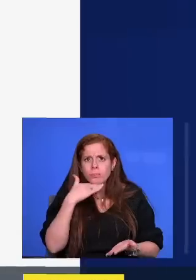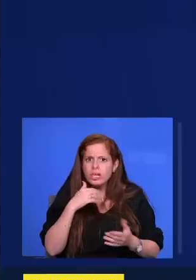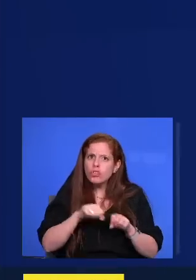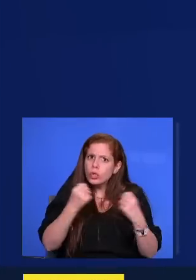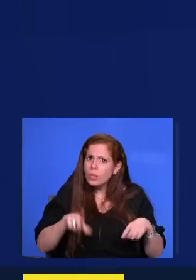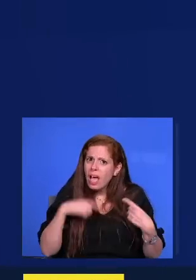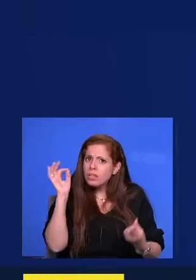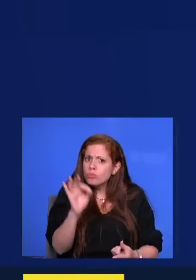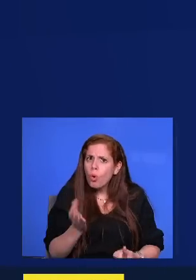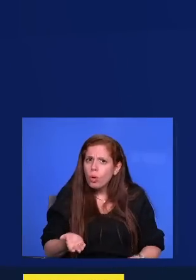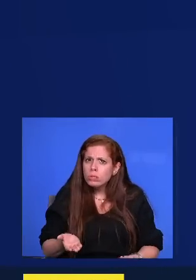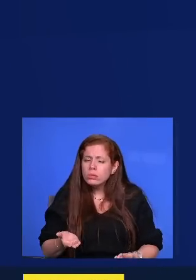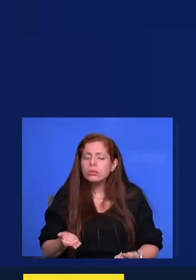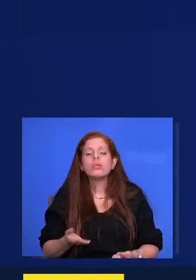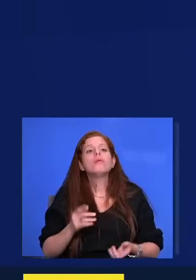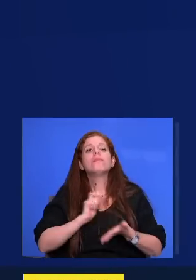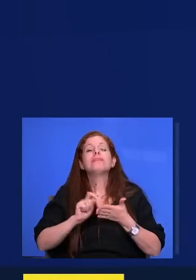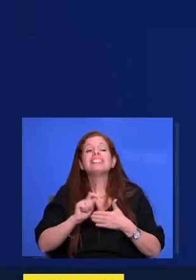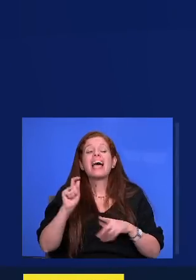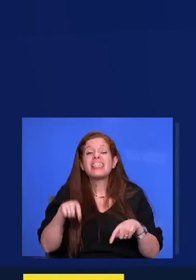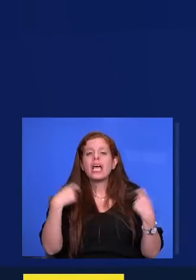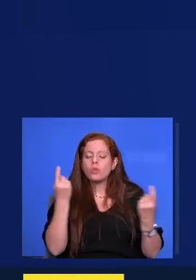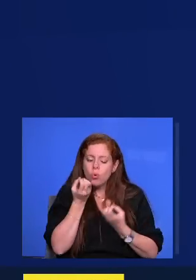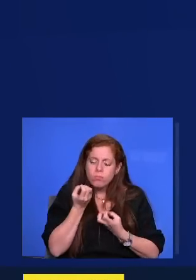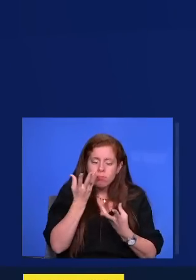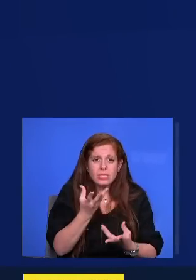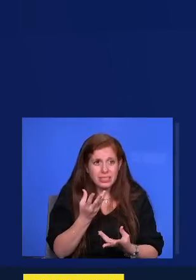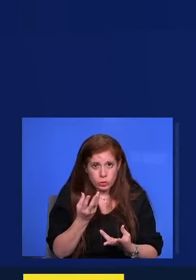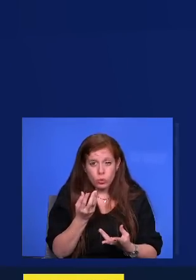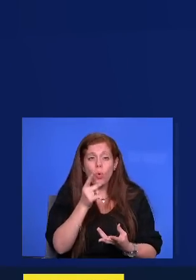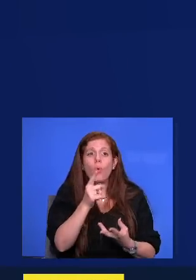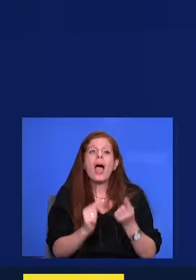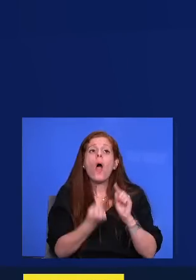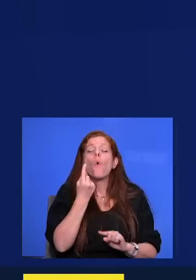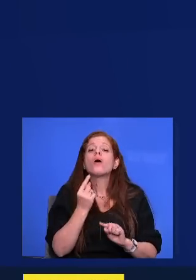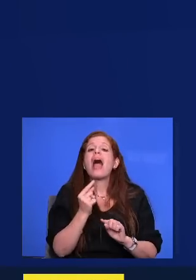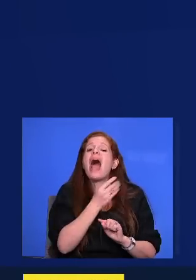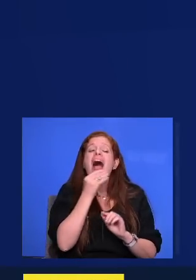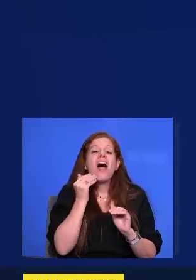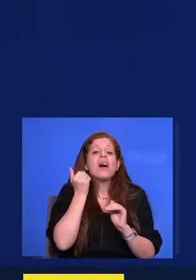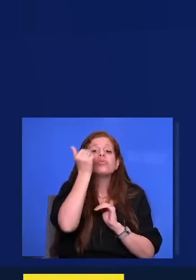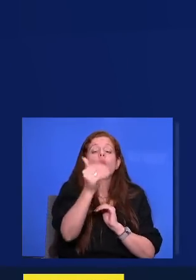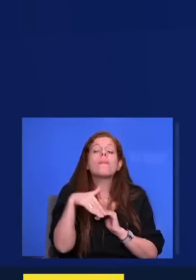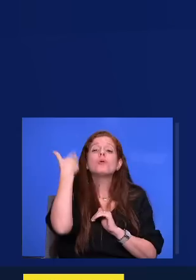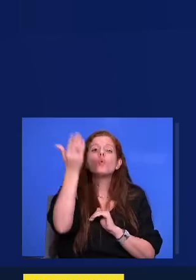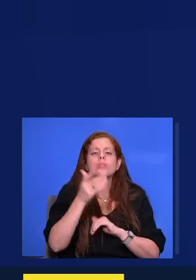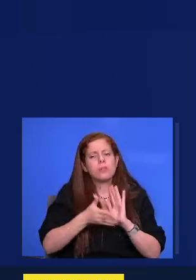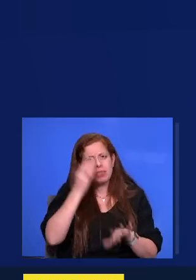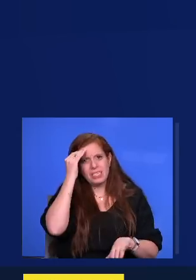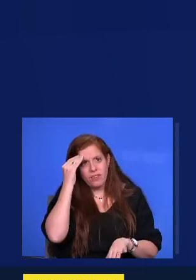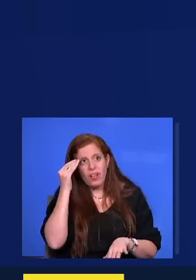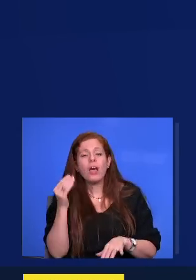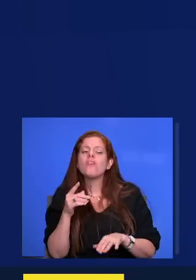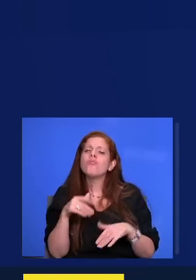החיים? ממשרד החינוך נמסר בתגובה, האירוע המדובר התרחש בשעות אחר הצהריים מחוץ לבית הספר. הועברו לבית הספר